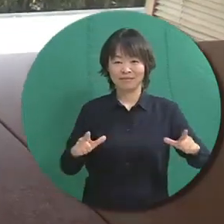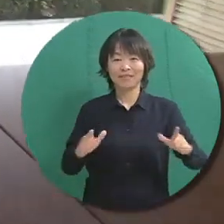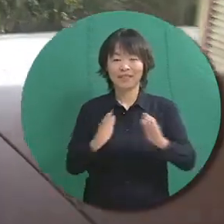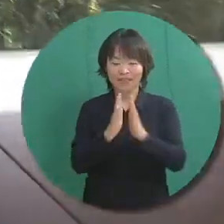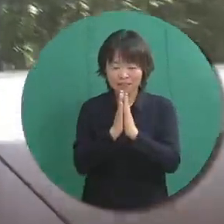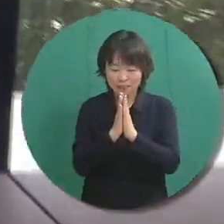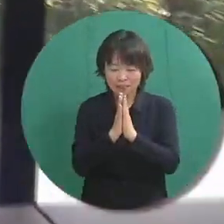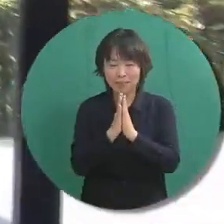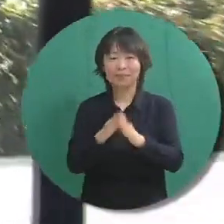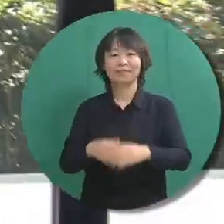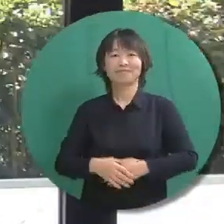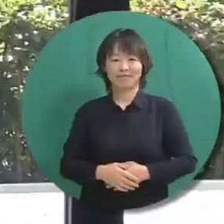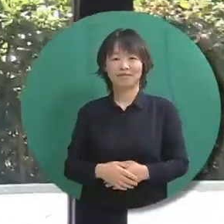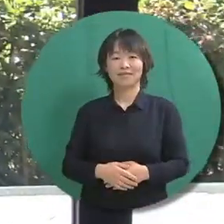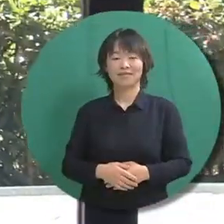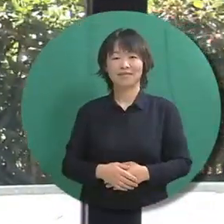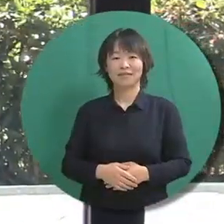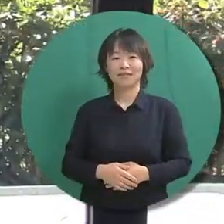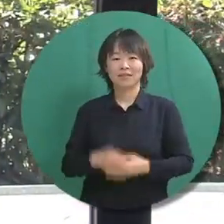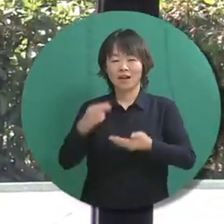いただきます。